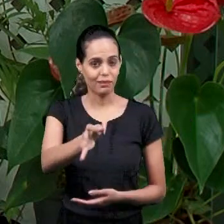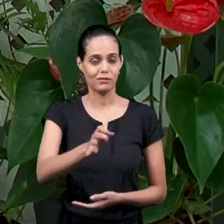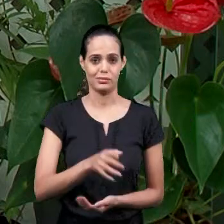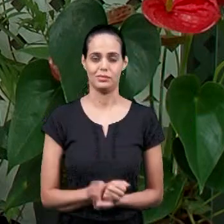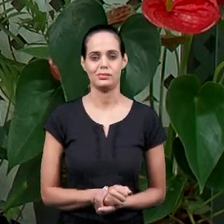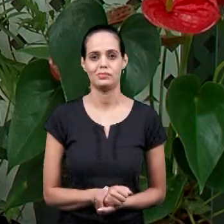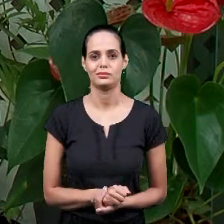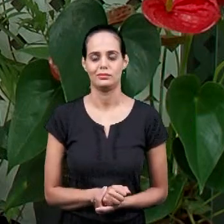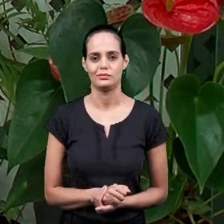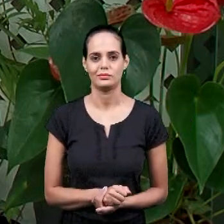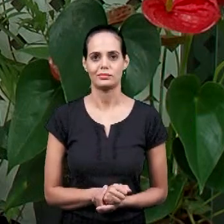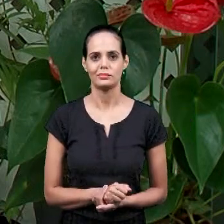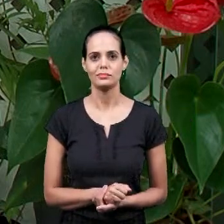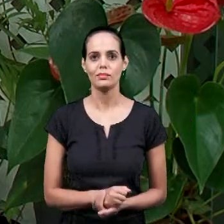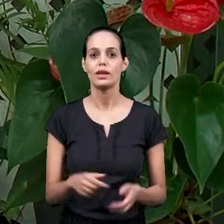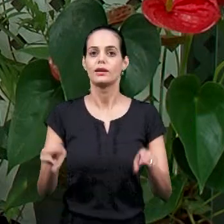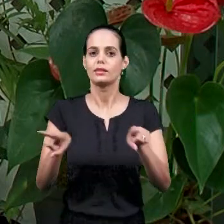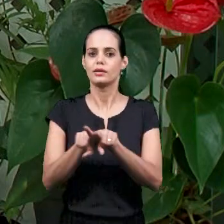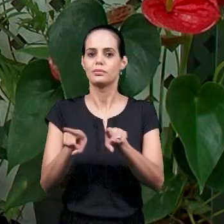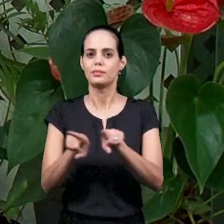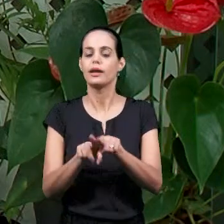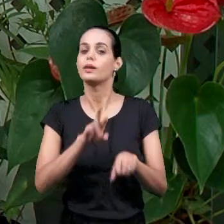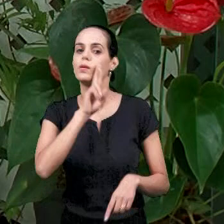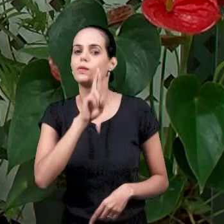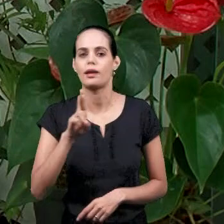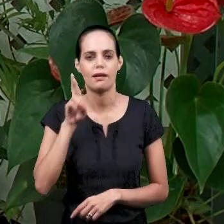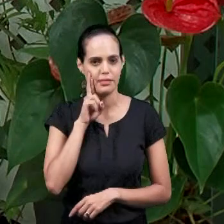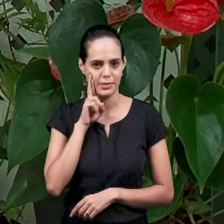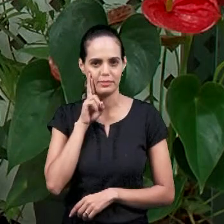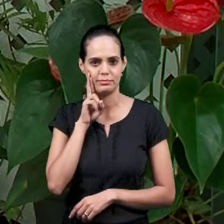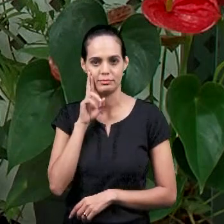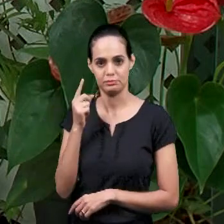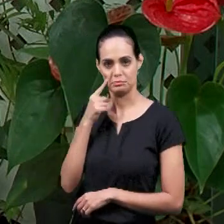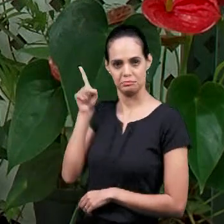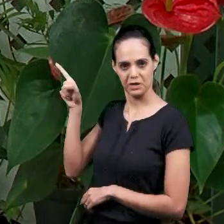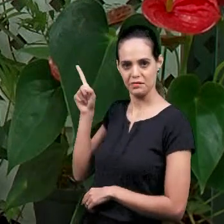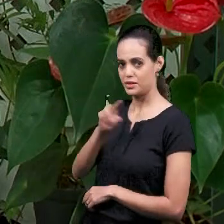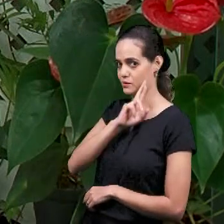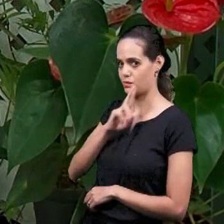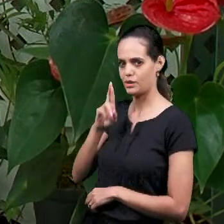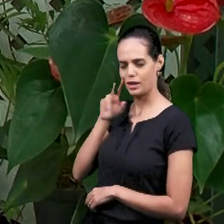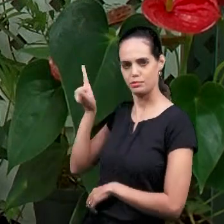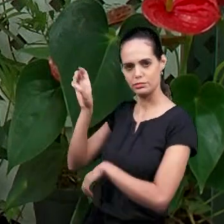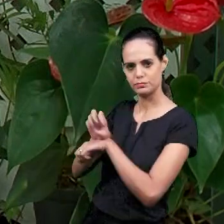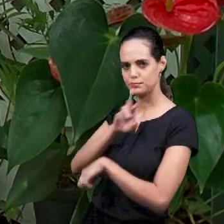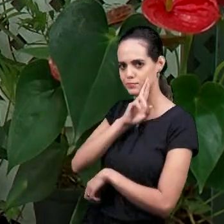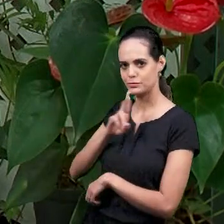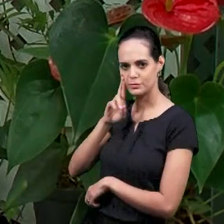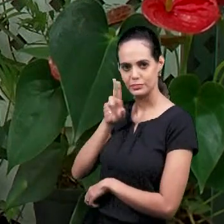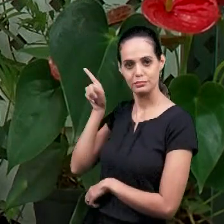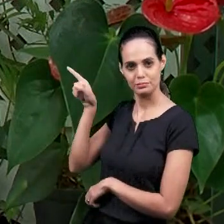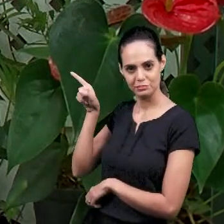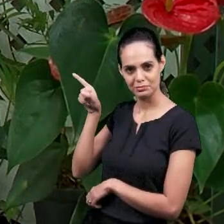les frères de la communauté de Fonte Nova à Roraima, tout au nord du Brésil. Regardez